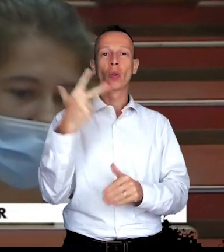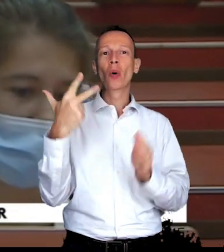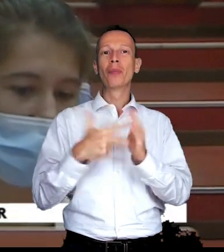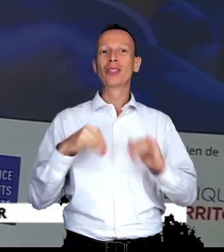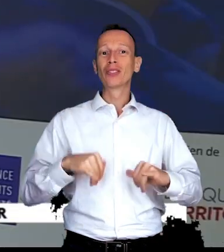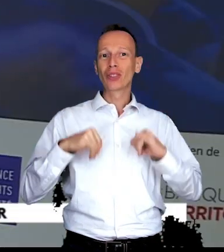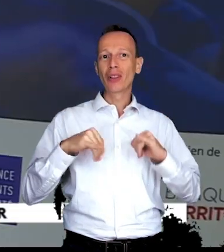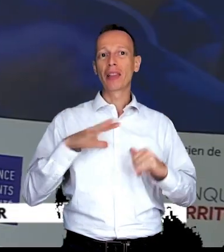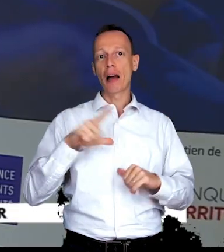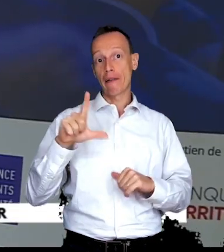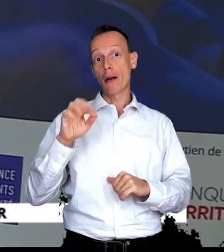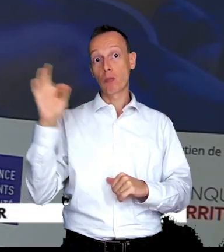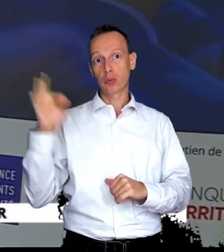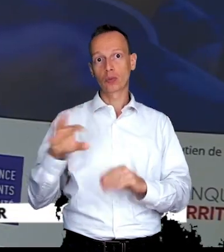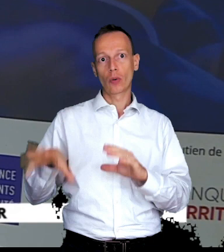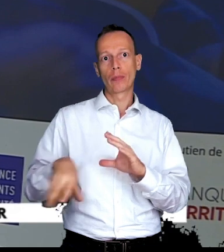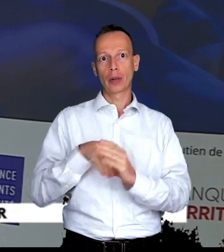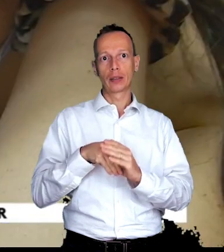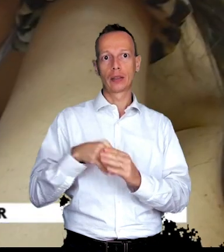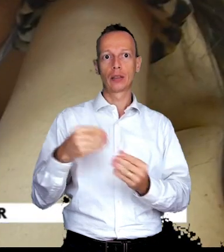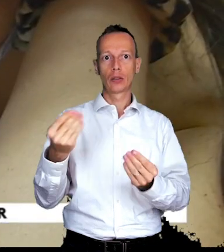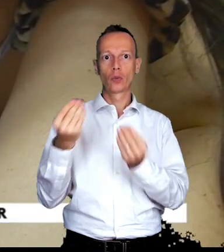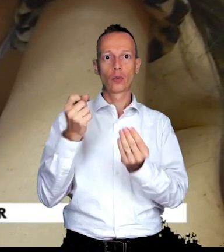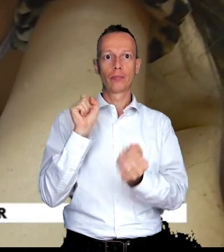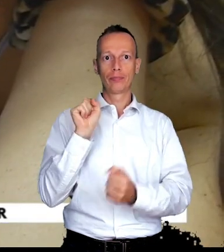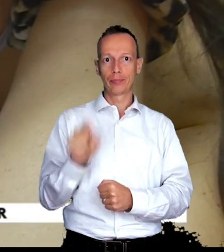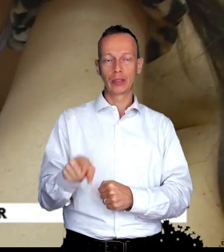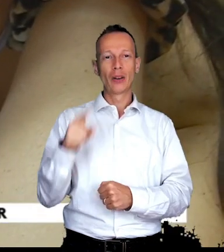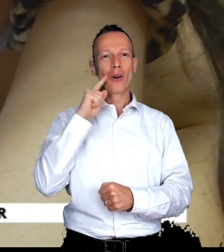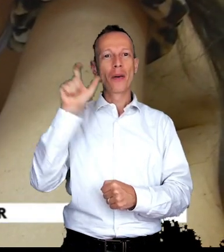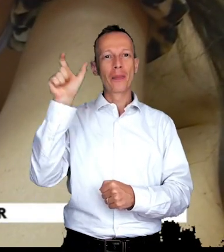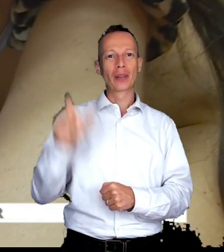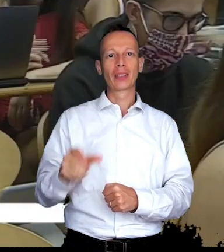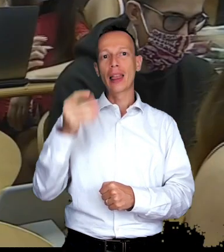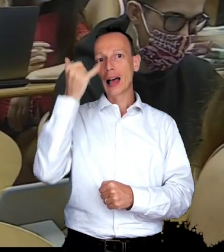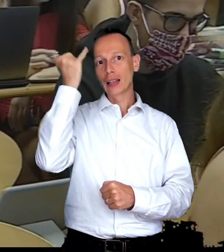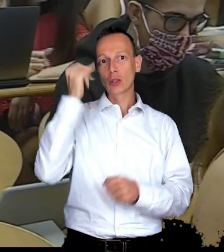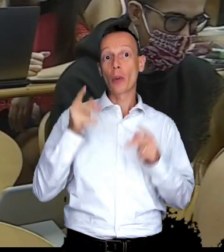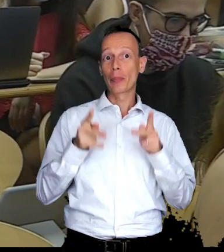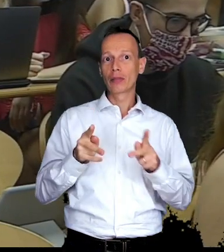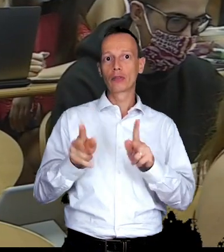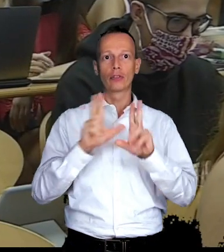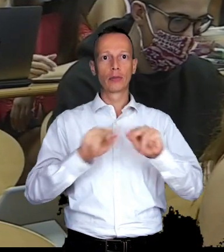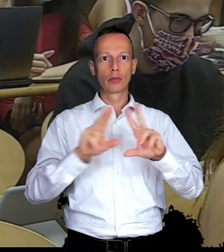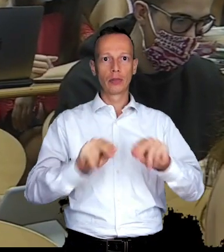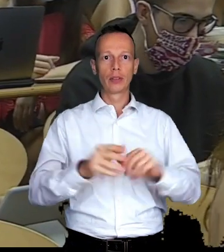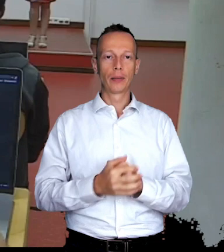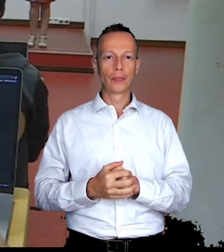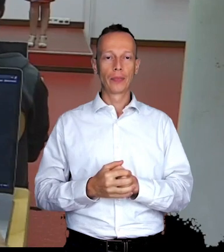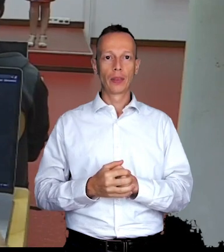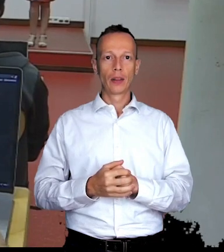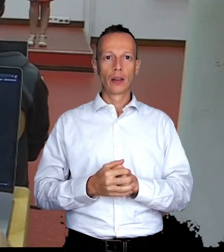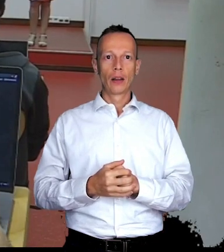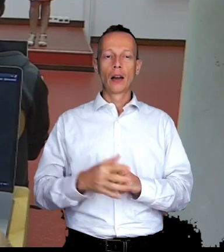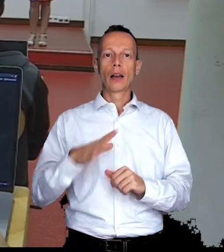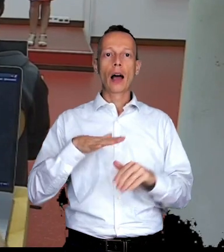de suivre les cours à distance. Sur les 3000 jeunes, 20% suivent les cours. On écoute Christophe Batti,